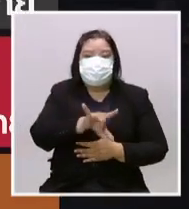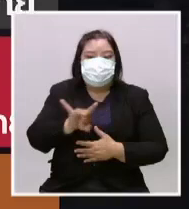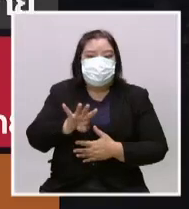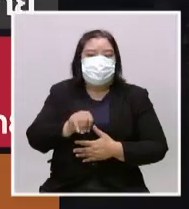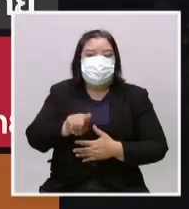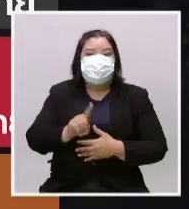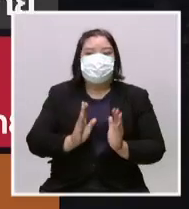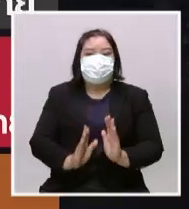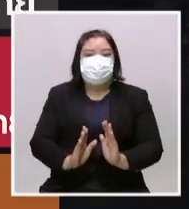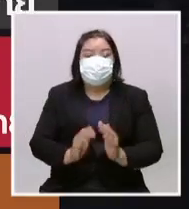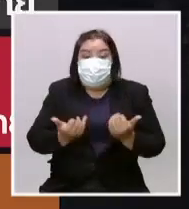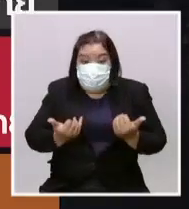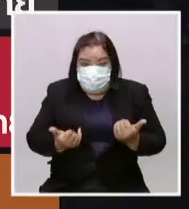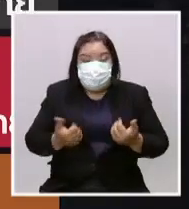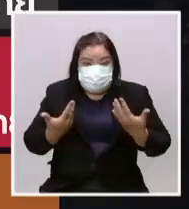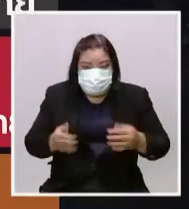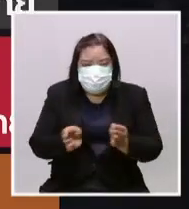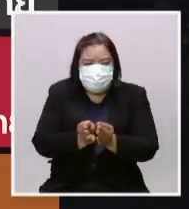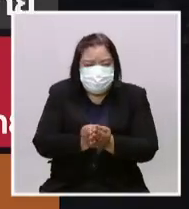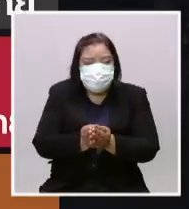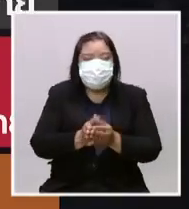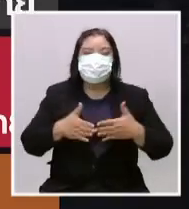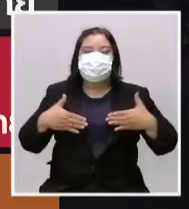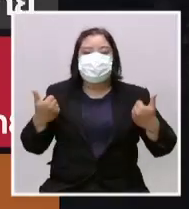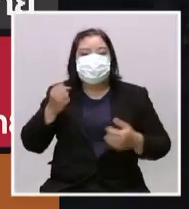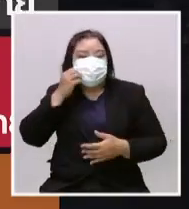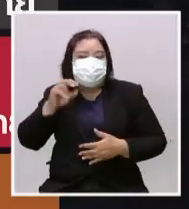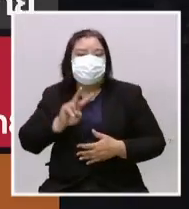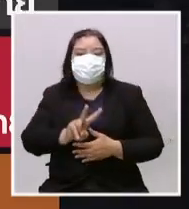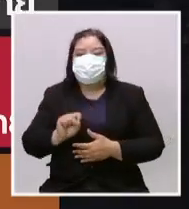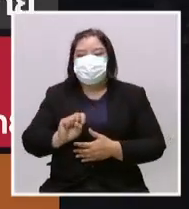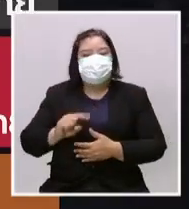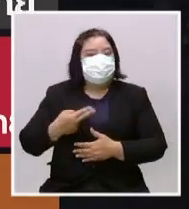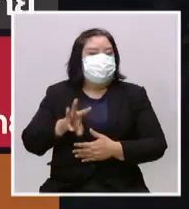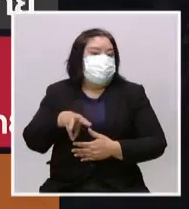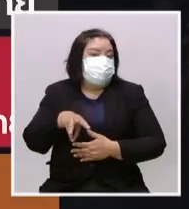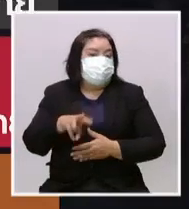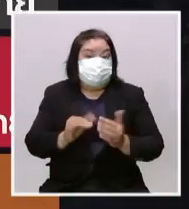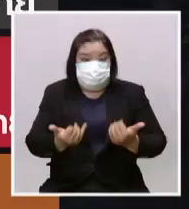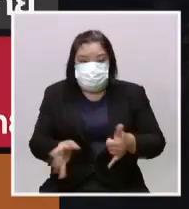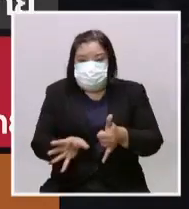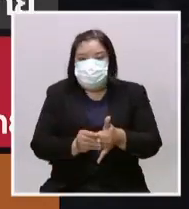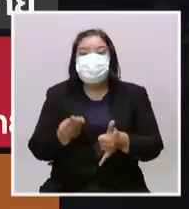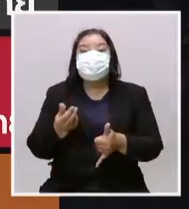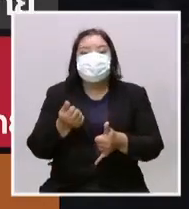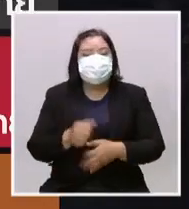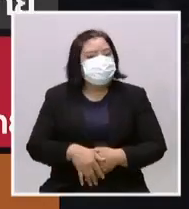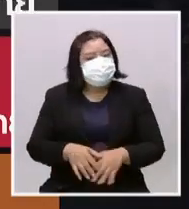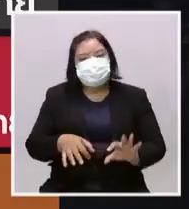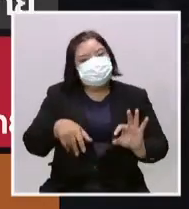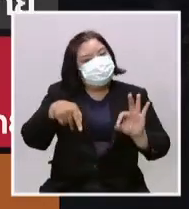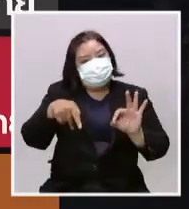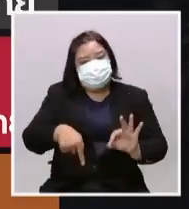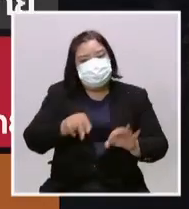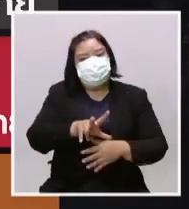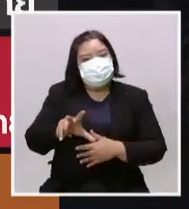ายค่ะรวมหายป่วยสะสม 216,000 รายส่วนผู้ติดเชื้อวันนี้เพิ่มขึ้น